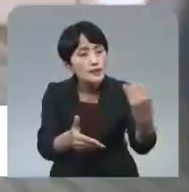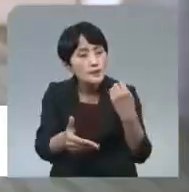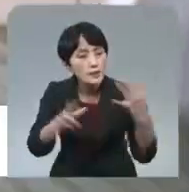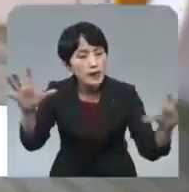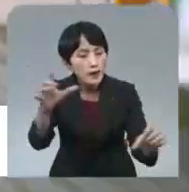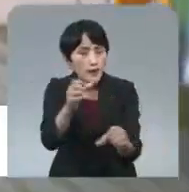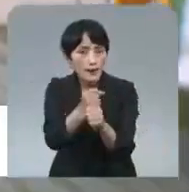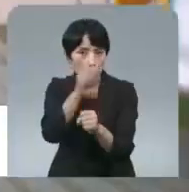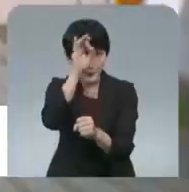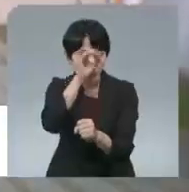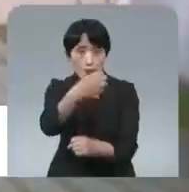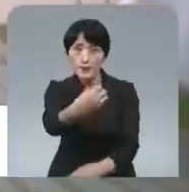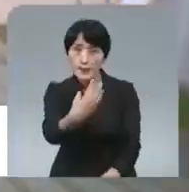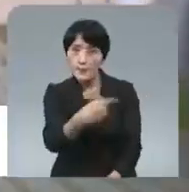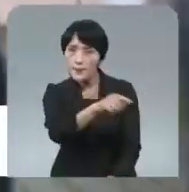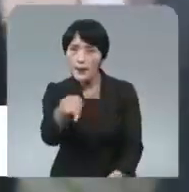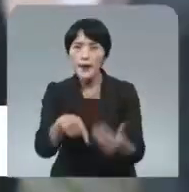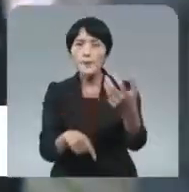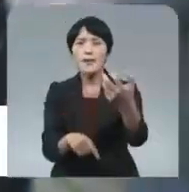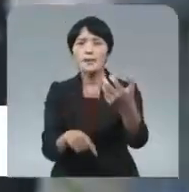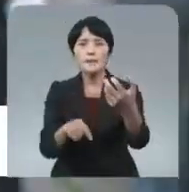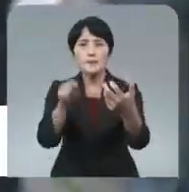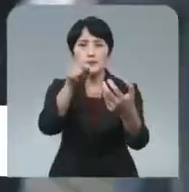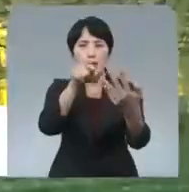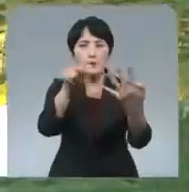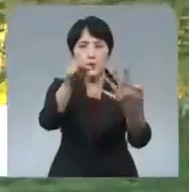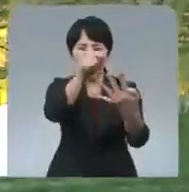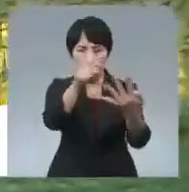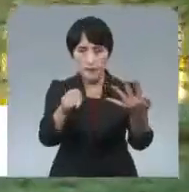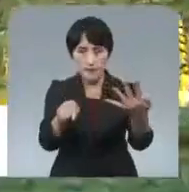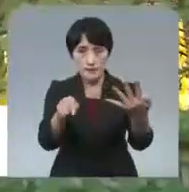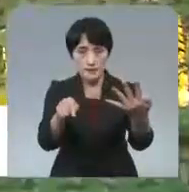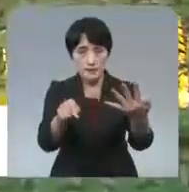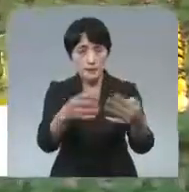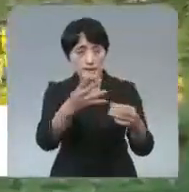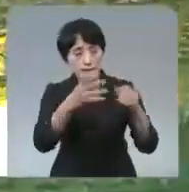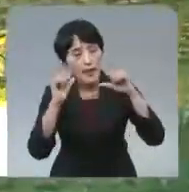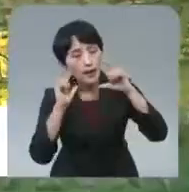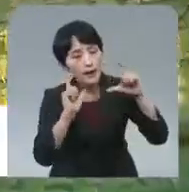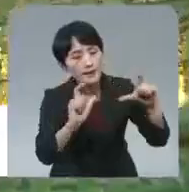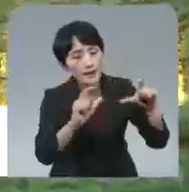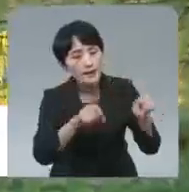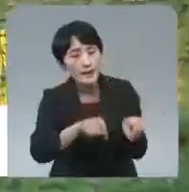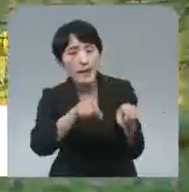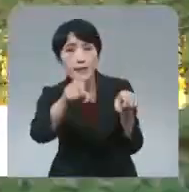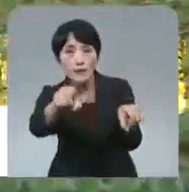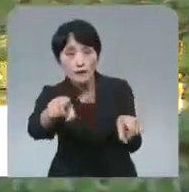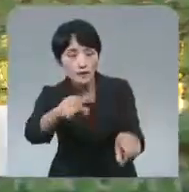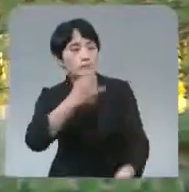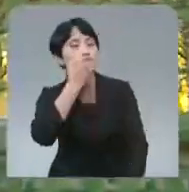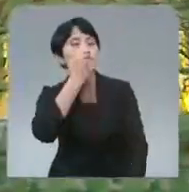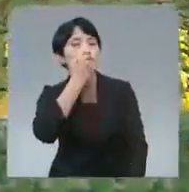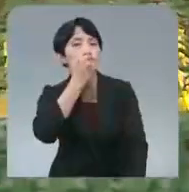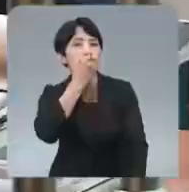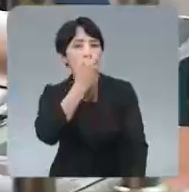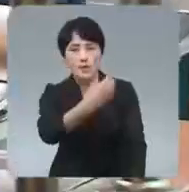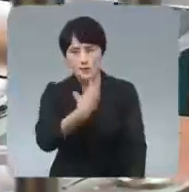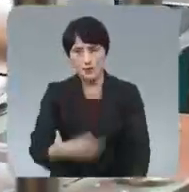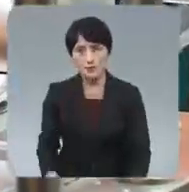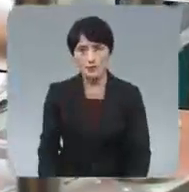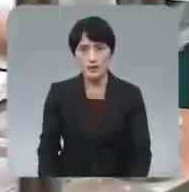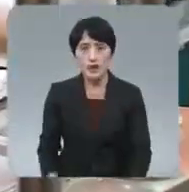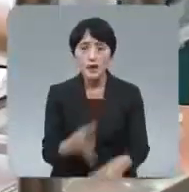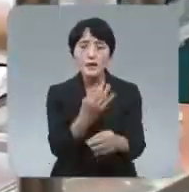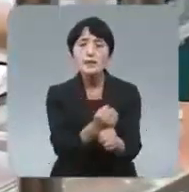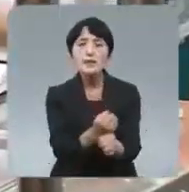mặt khác công ty khảo sát ý kiến và nghiên cứu thị trường Hàn Quốc đã tiến hành khảo sát nhận thức của người dân về dịch của với 19 từ ngày